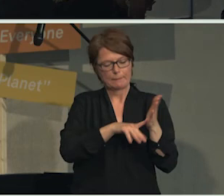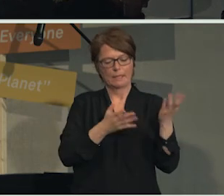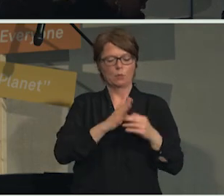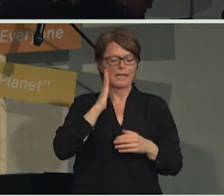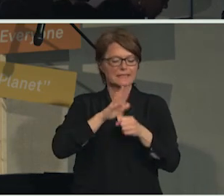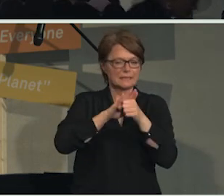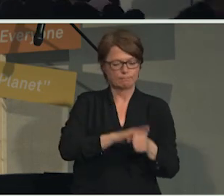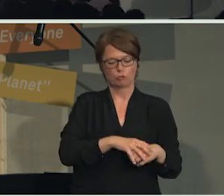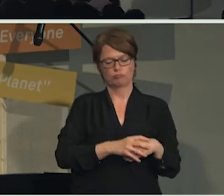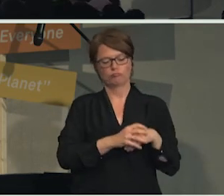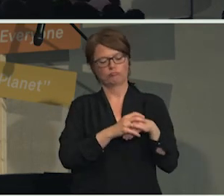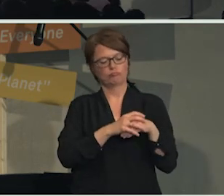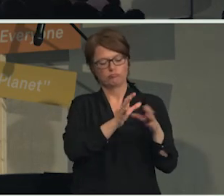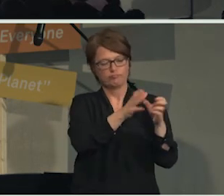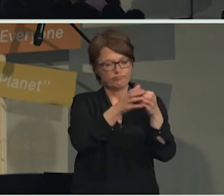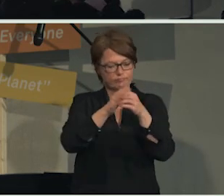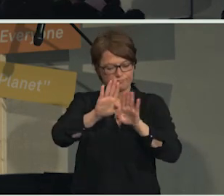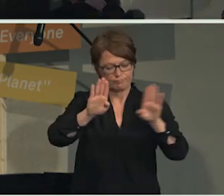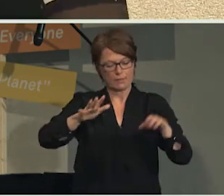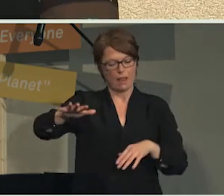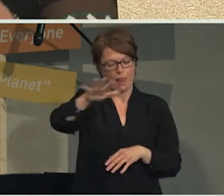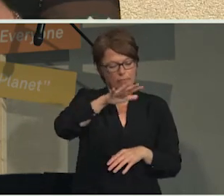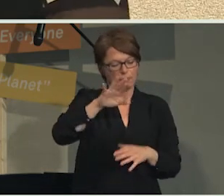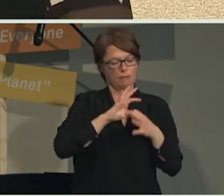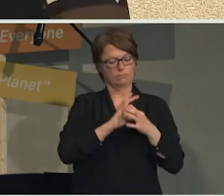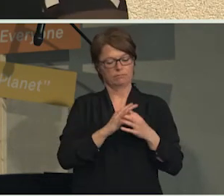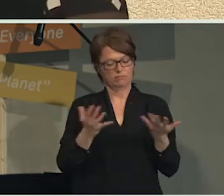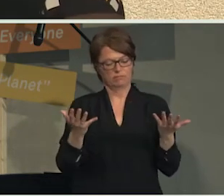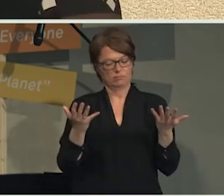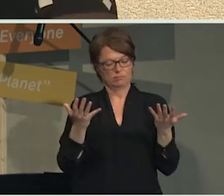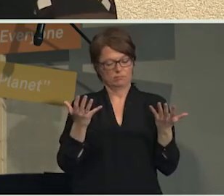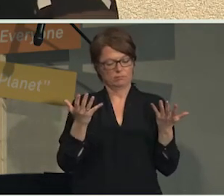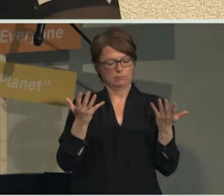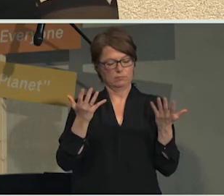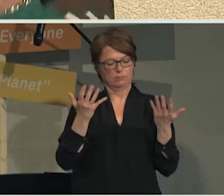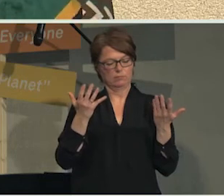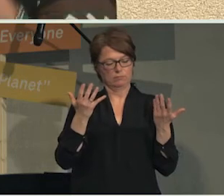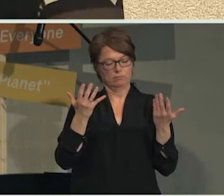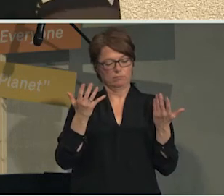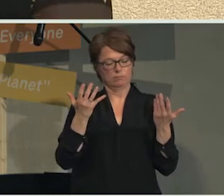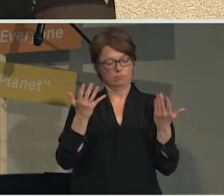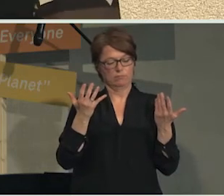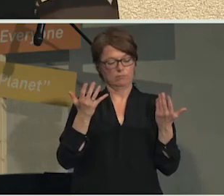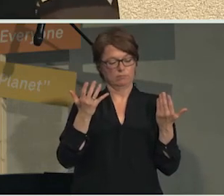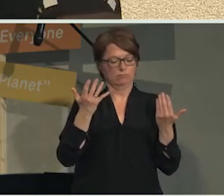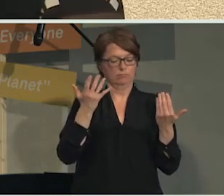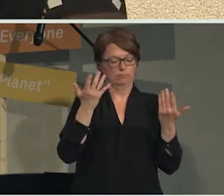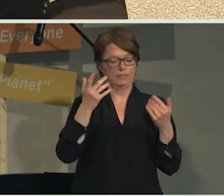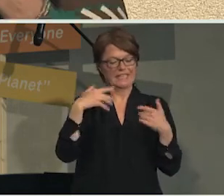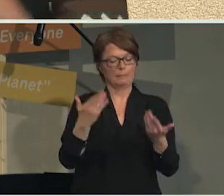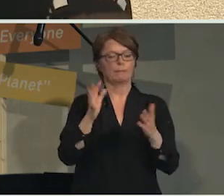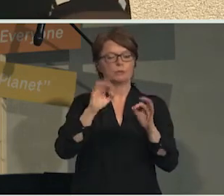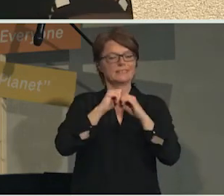erleben wir einen Backlash, die Kollegen sagten es schon, der nicht nur progressive Werte, sondern gelebte